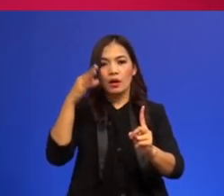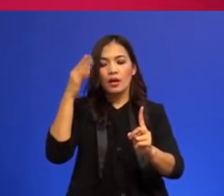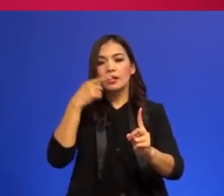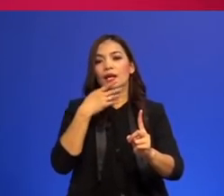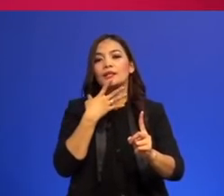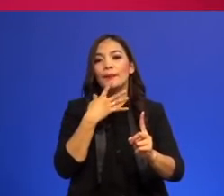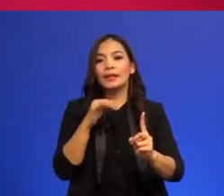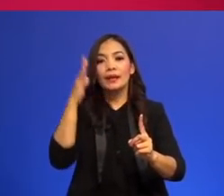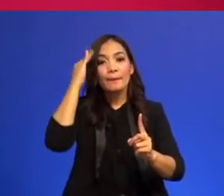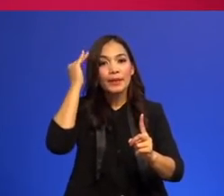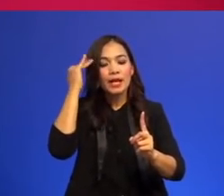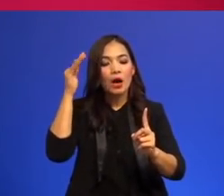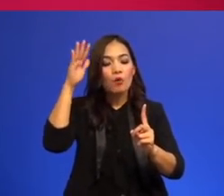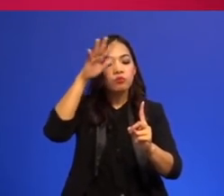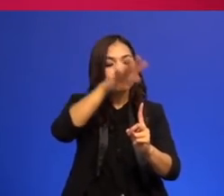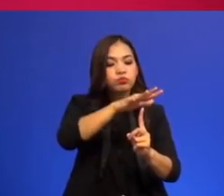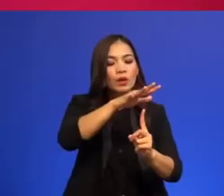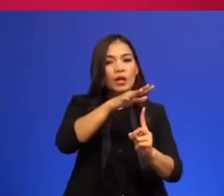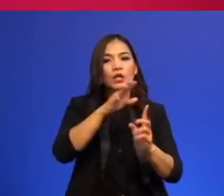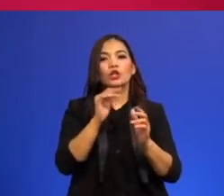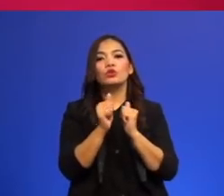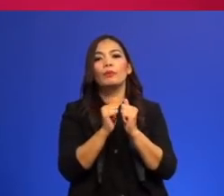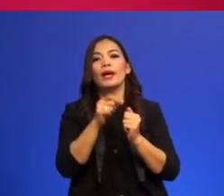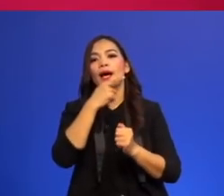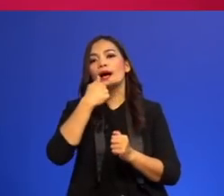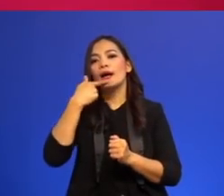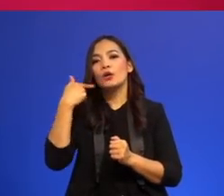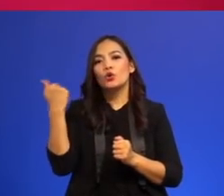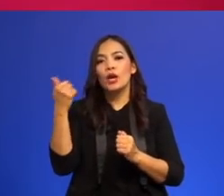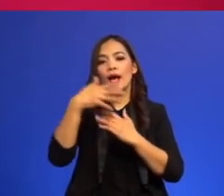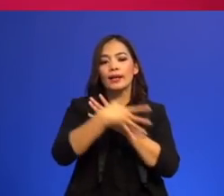Pak. Biar gula darah saya turun. Enggak bisa.